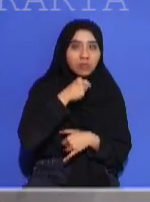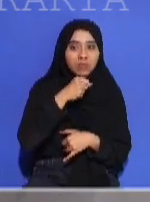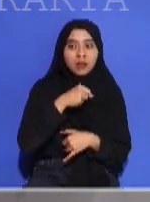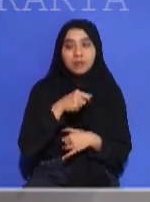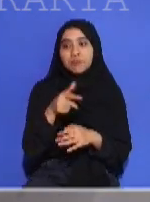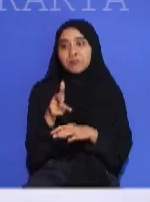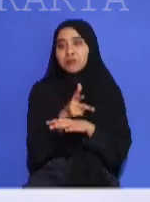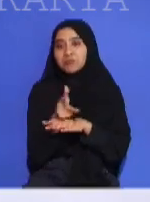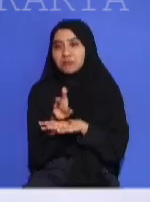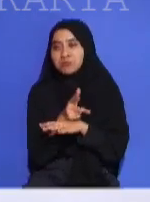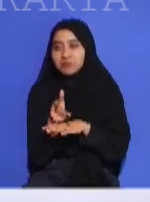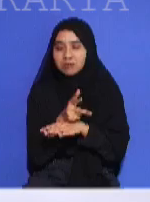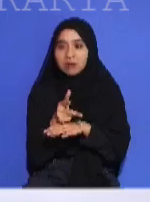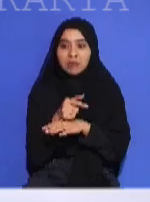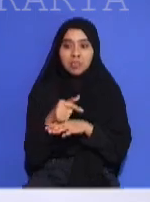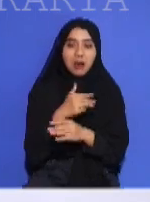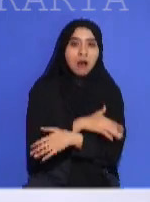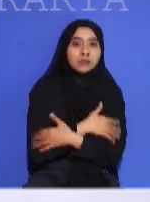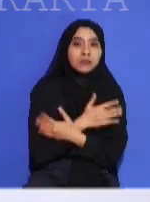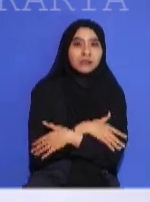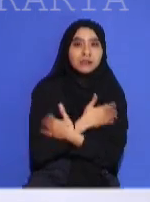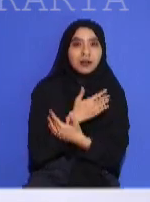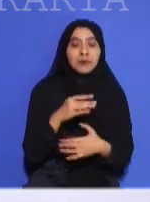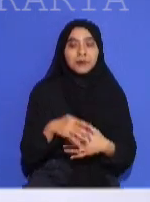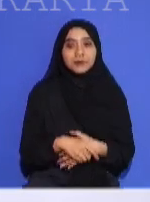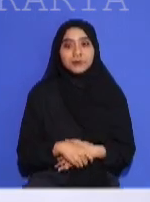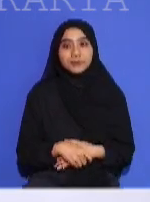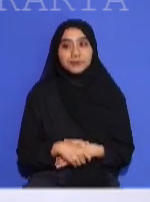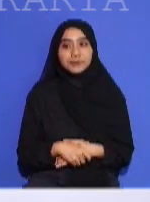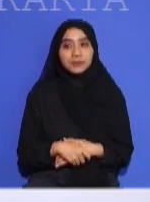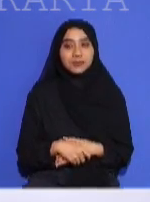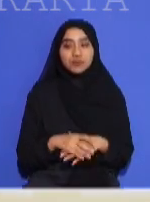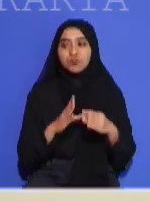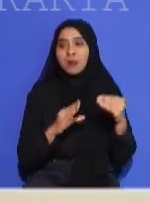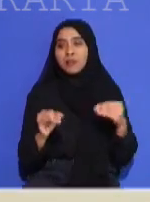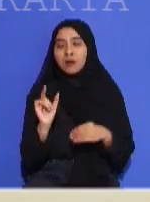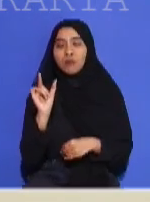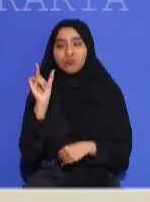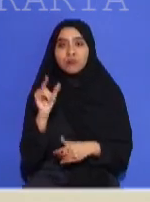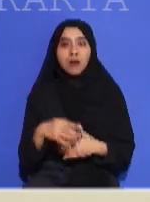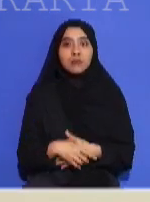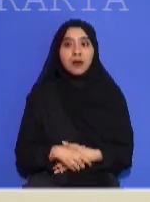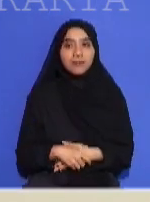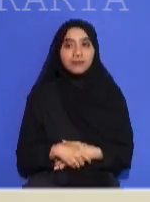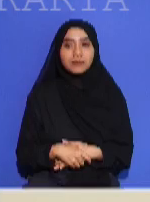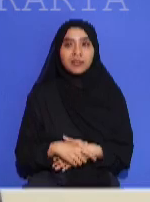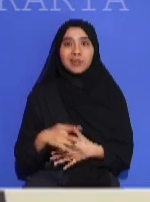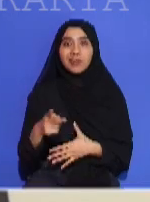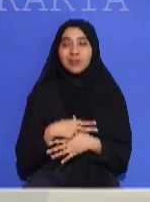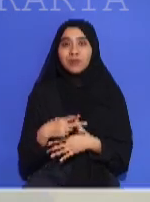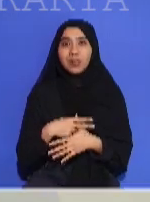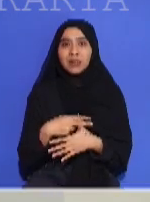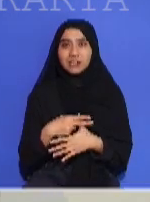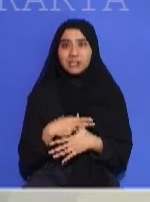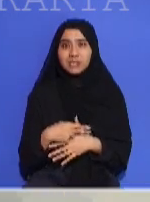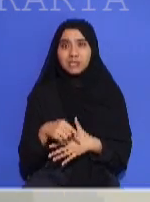Nasional ke-21 Aceh Sumatera Utara 8 hingga 20 September 2024. Lembaga Penyiaran Publik Televisi Republik